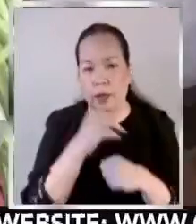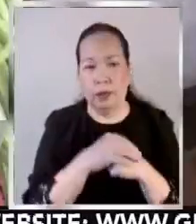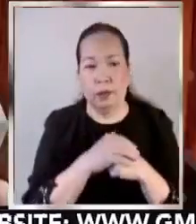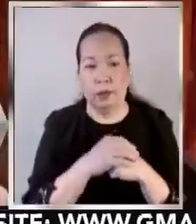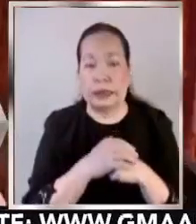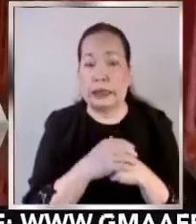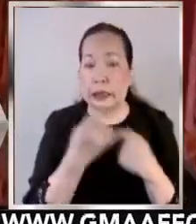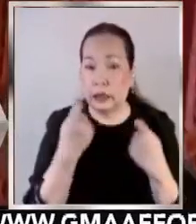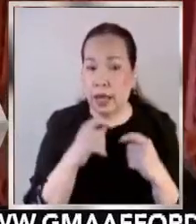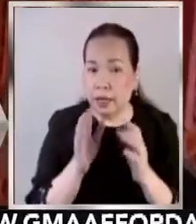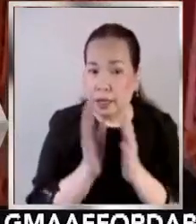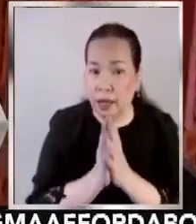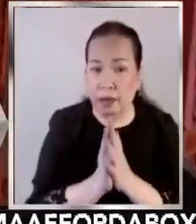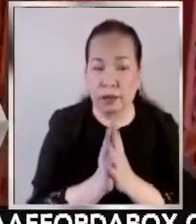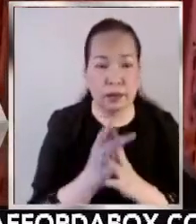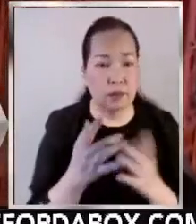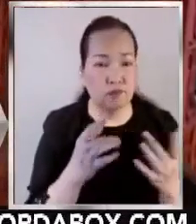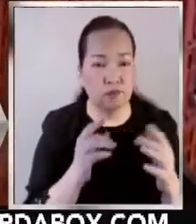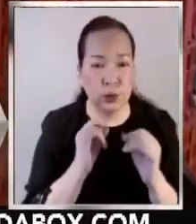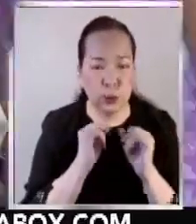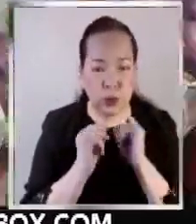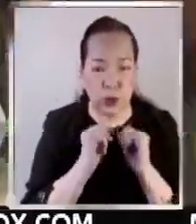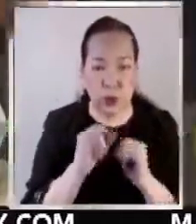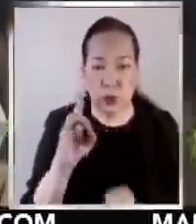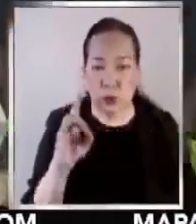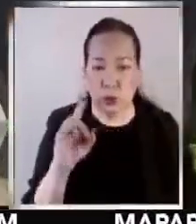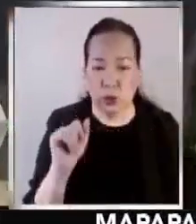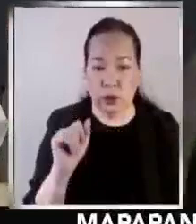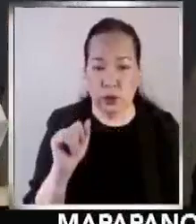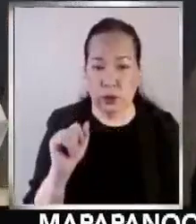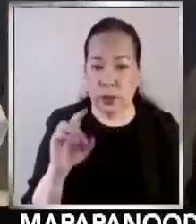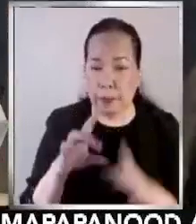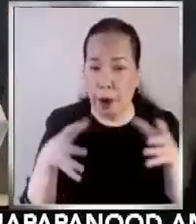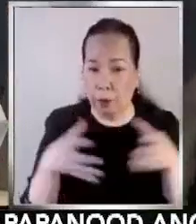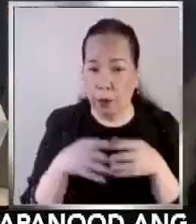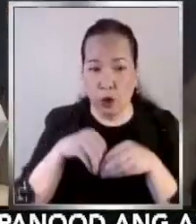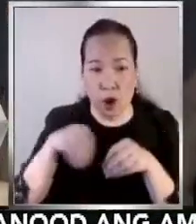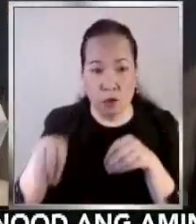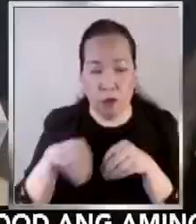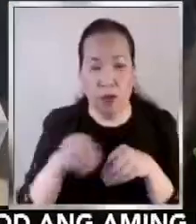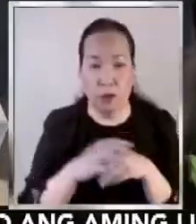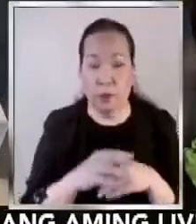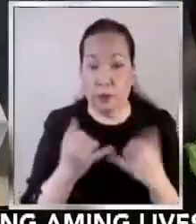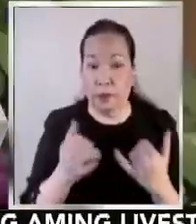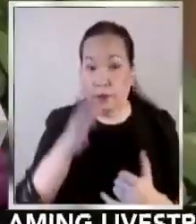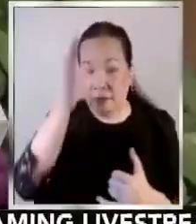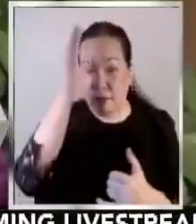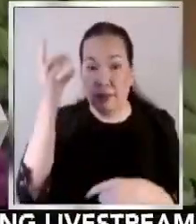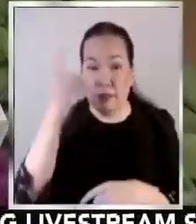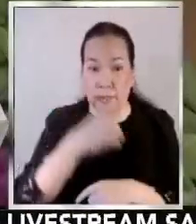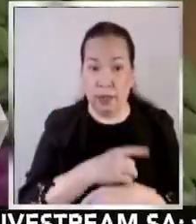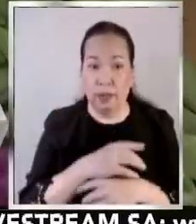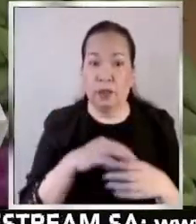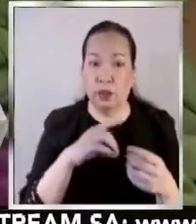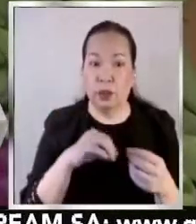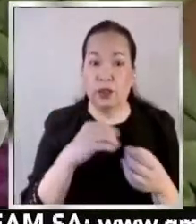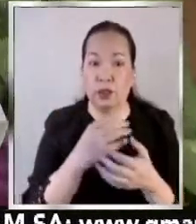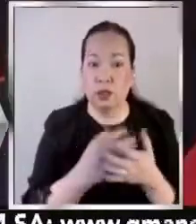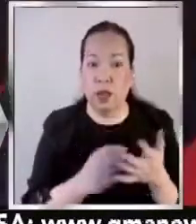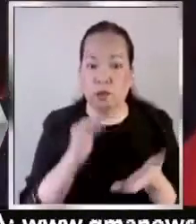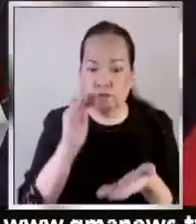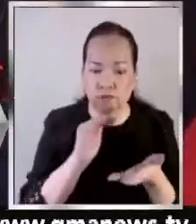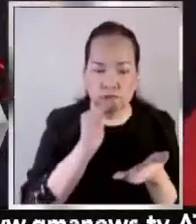kunin ang panig ng Department of Agriculture. Ngayong Father's Day, binawasan ng ilang mamimili ang rekadong gulay sa